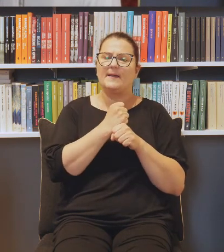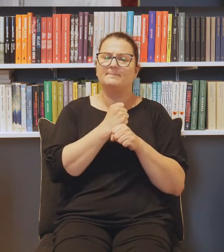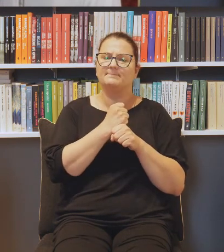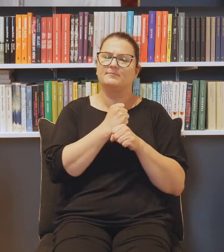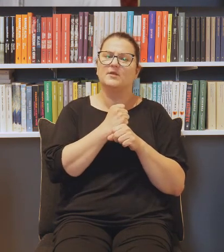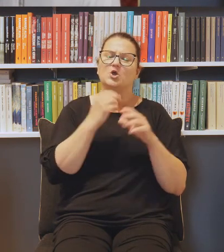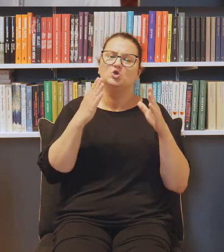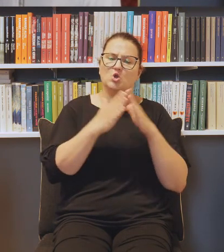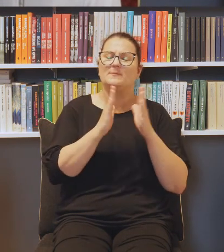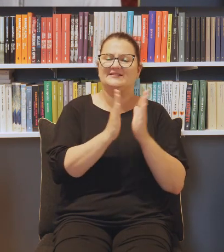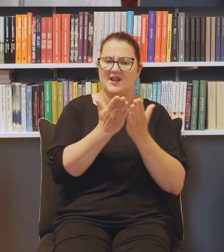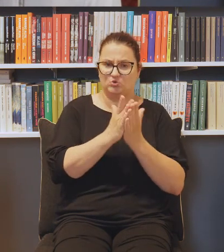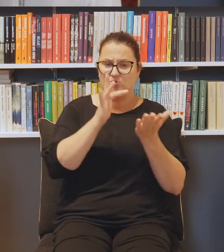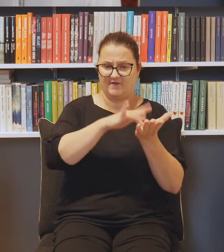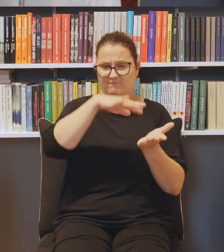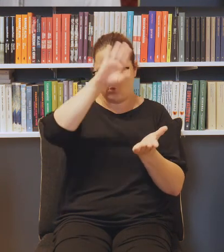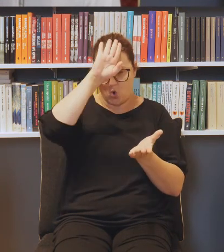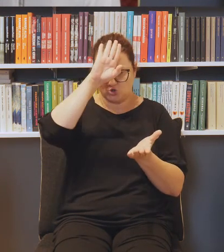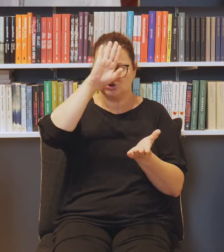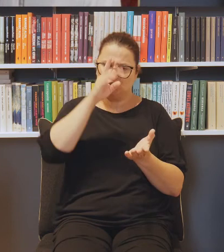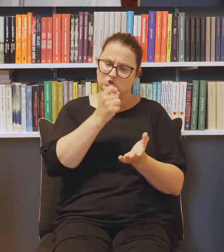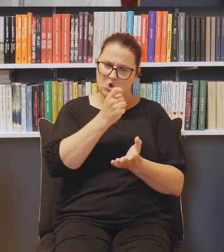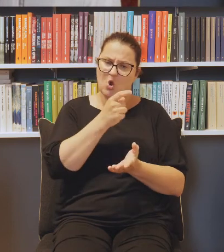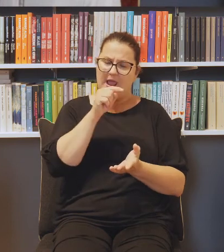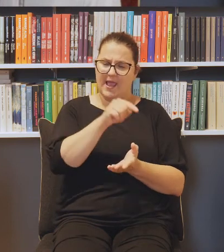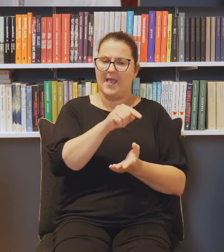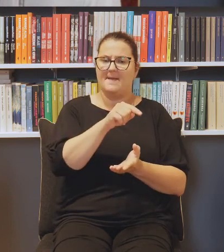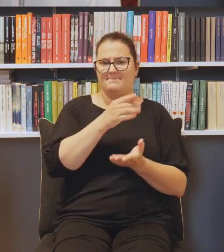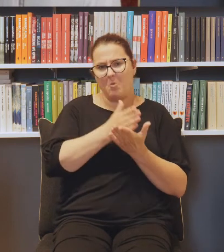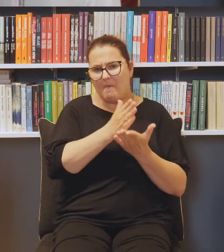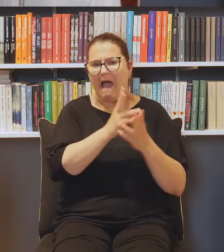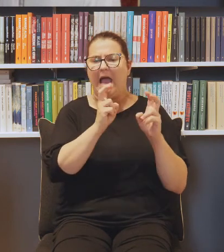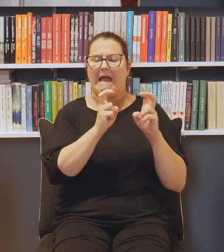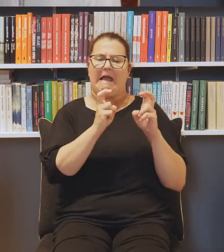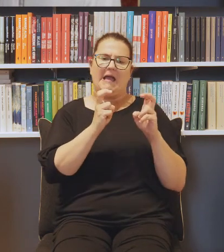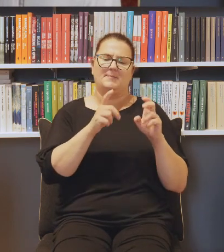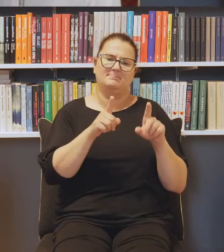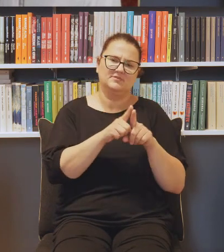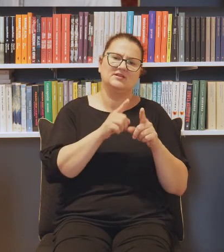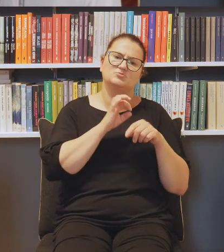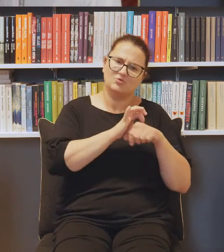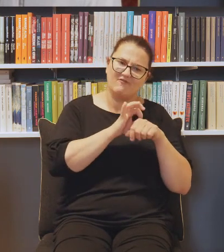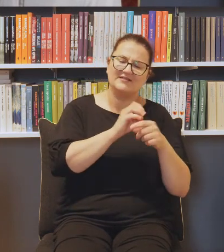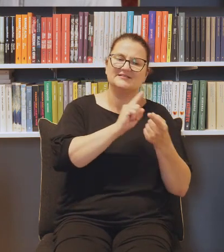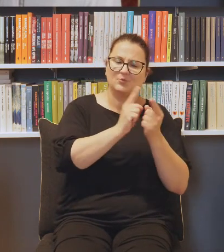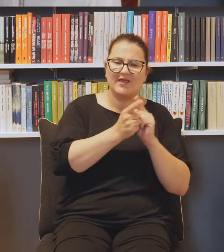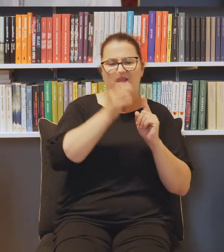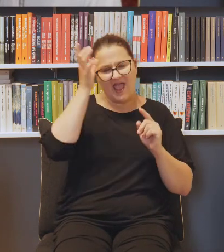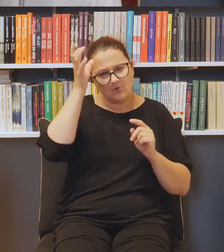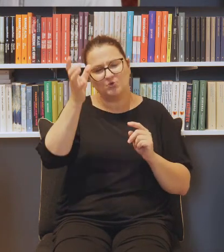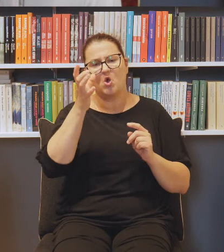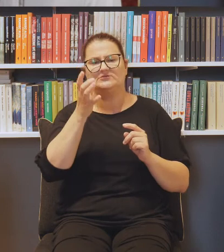domu literatury w Łodzi. Tak trochę pomagam i robię też, prowadzę spotkania autorskie, więc też tak